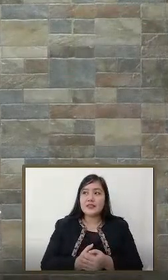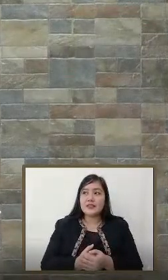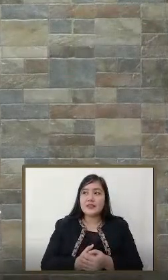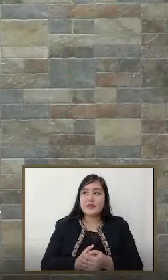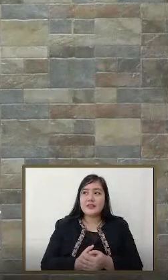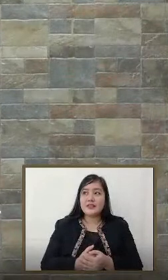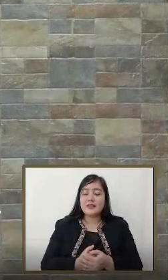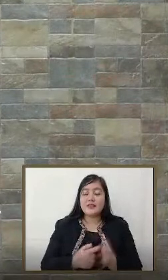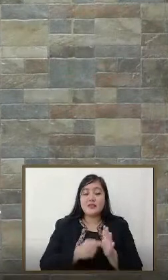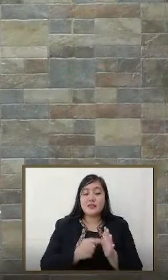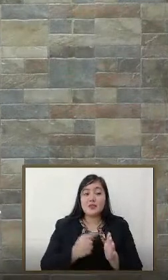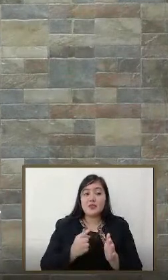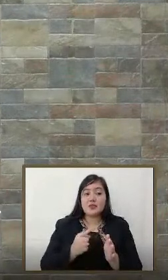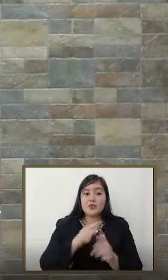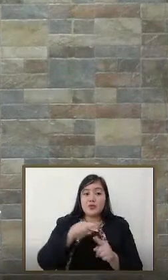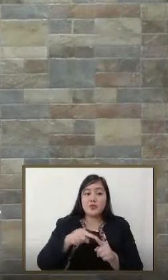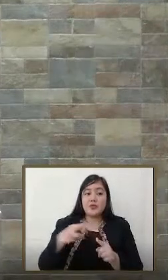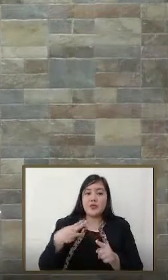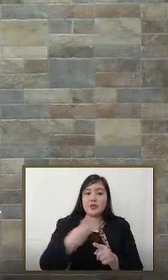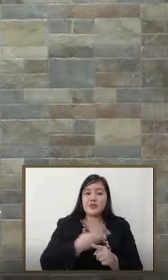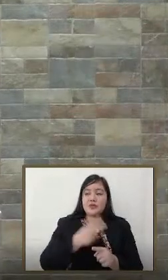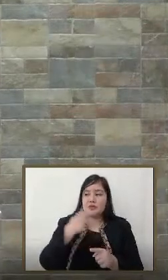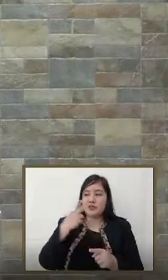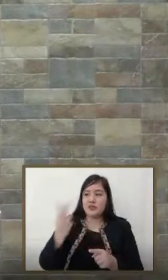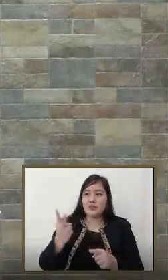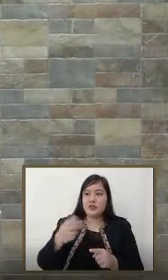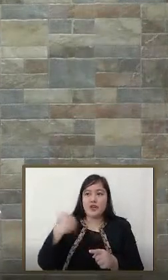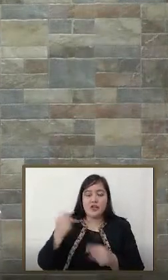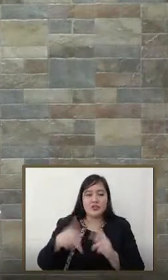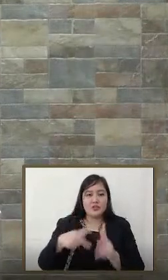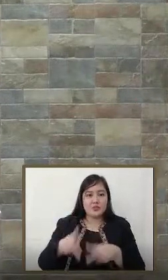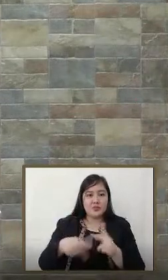yung tao nagsalita, bibigyan natin ng ibang kahulugan.